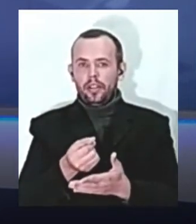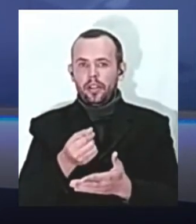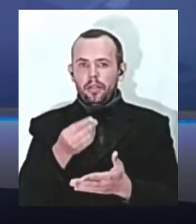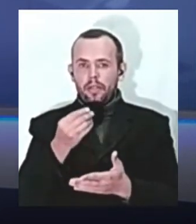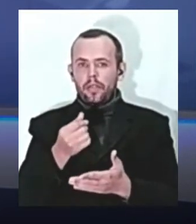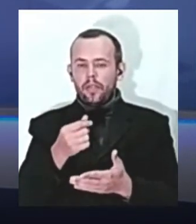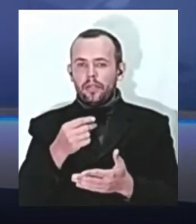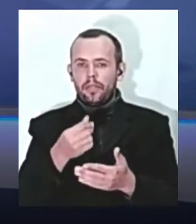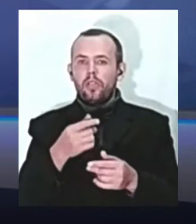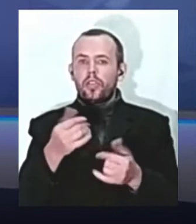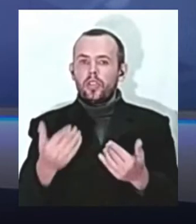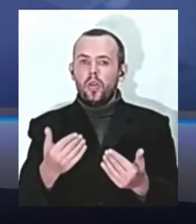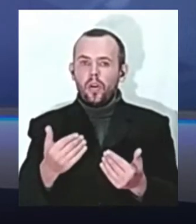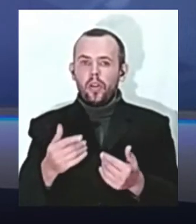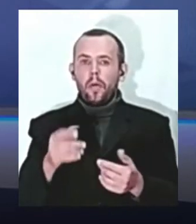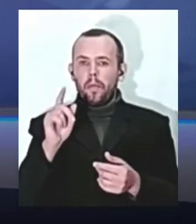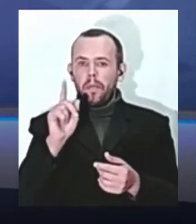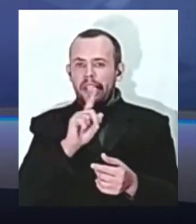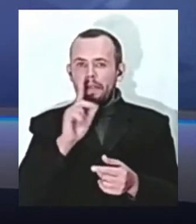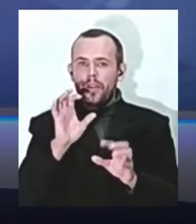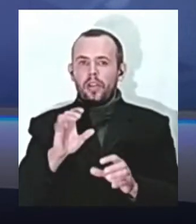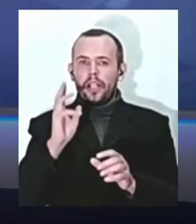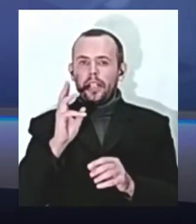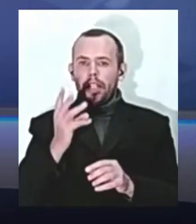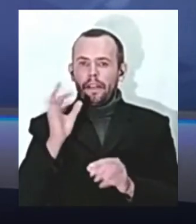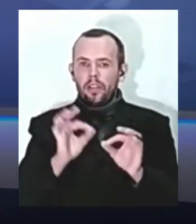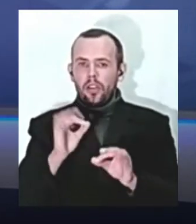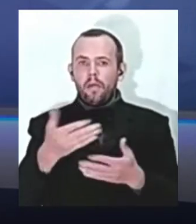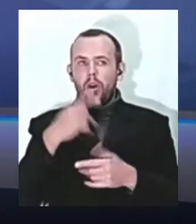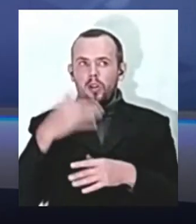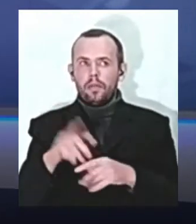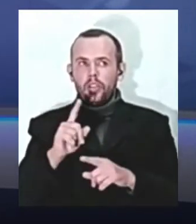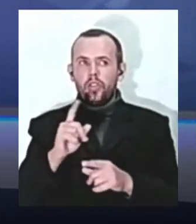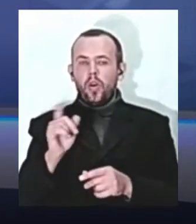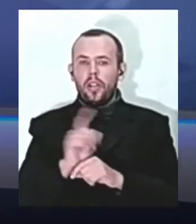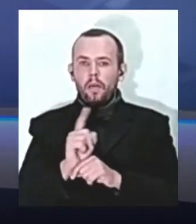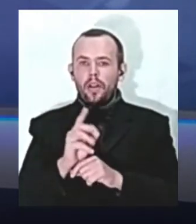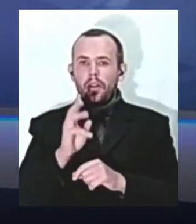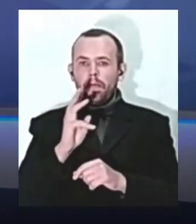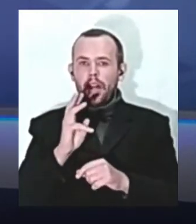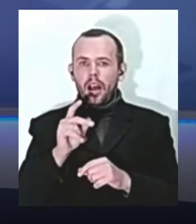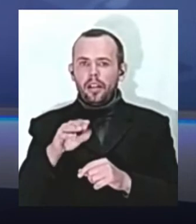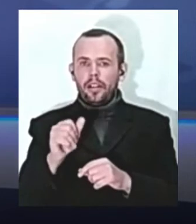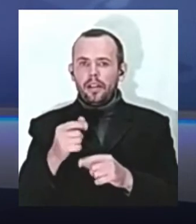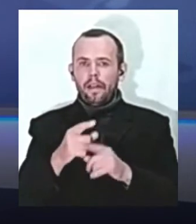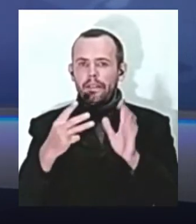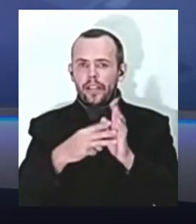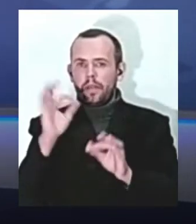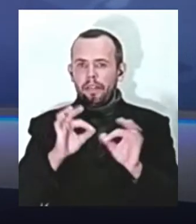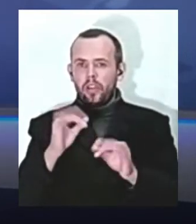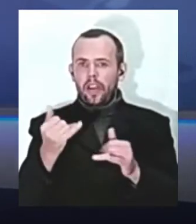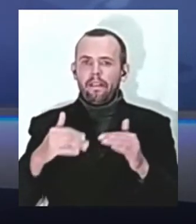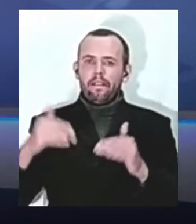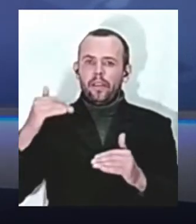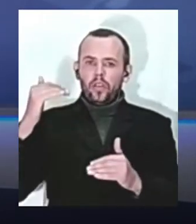Сьогодні мінімальна по закону 3%, але ми розуміємо, що нормальна плата за паї – це 8% і вище. Ну, що це таке,